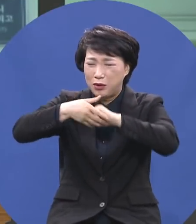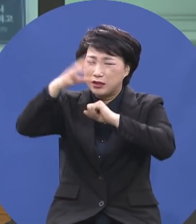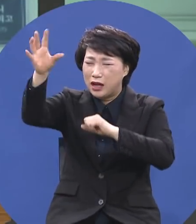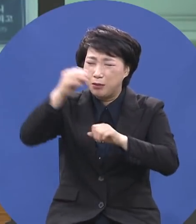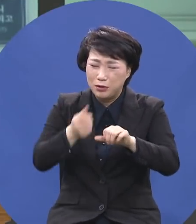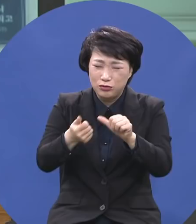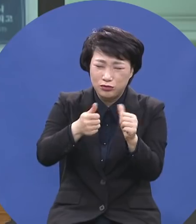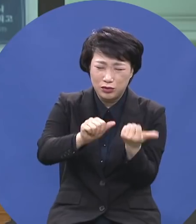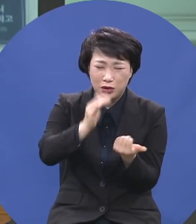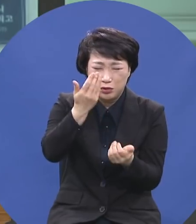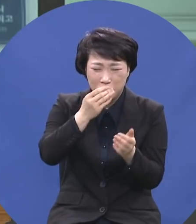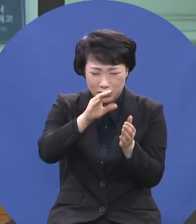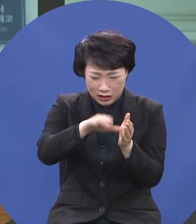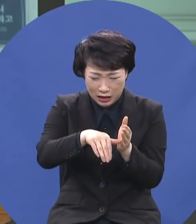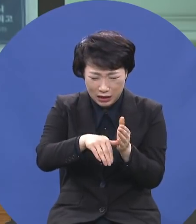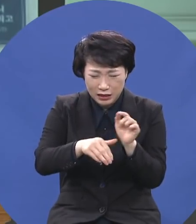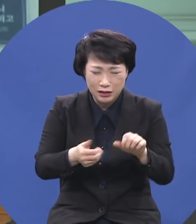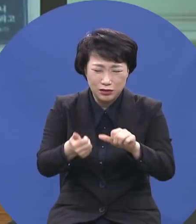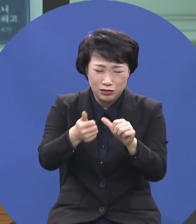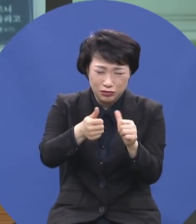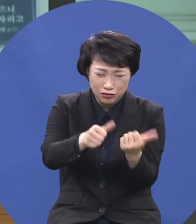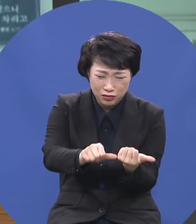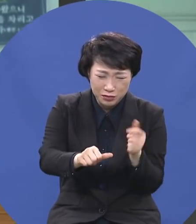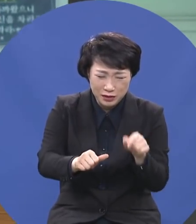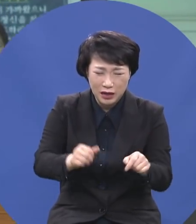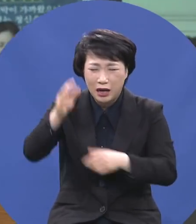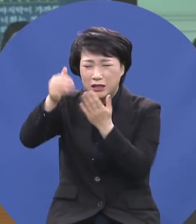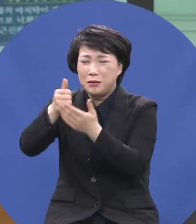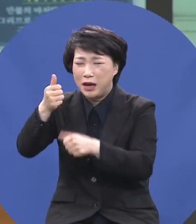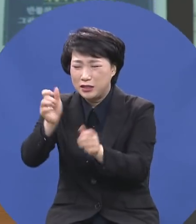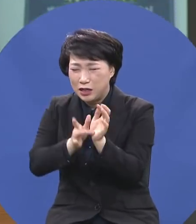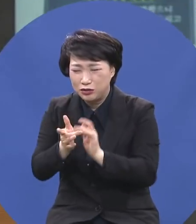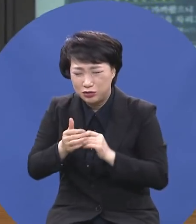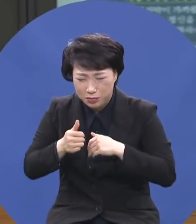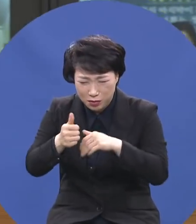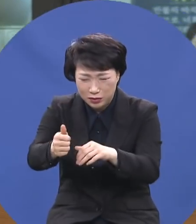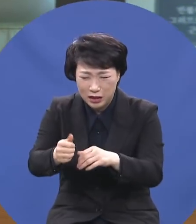때 그 죽음을 하나님의 아들